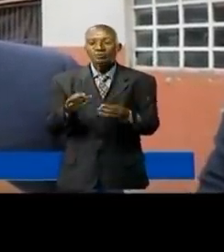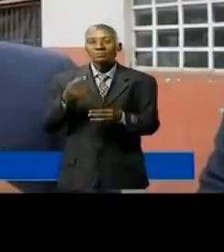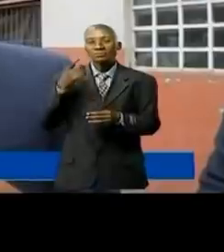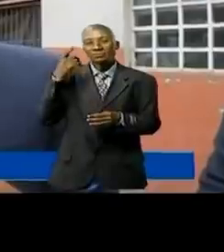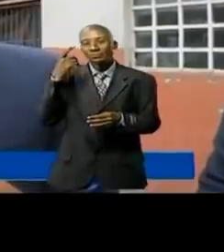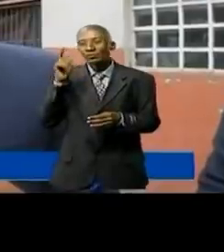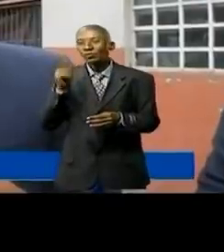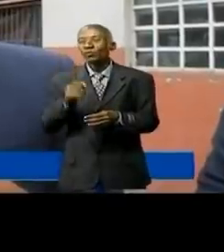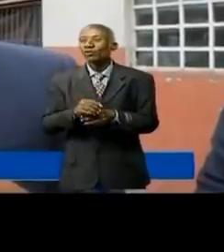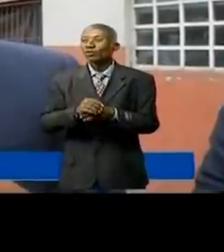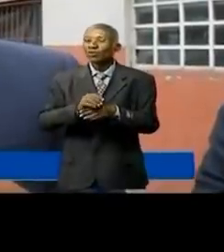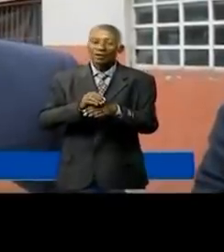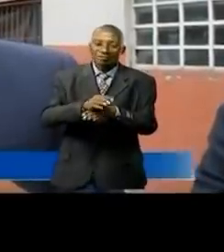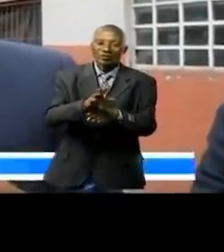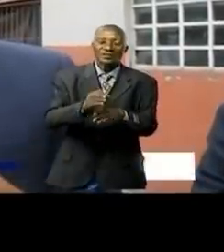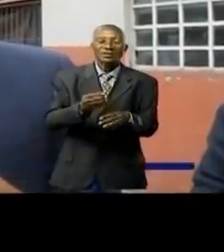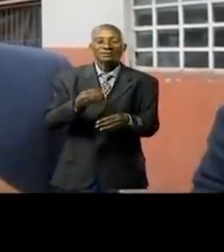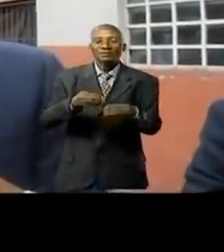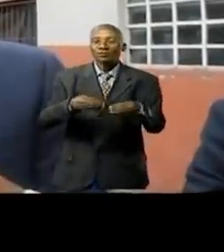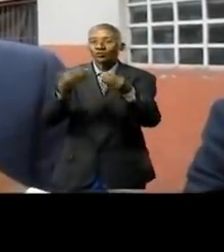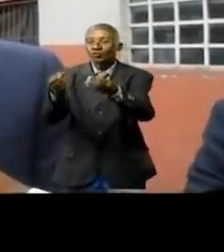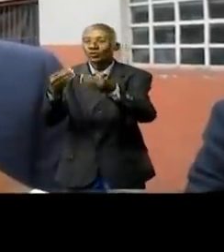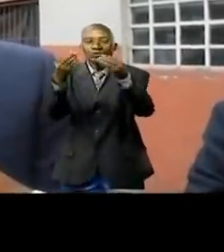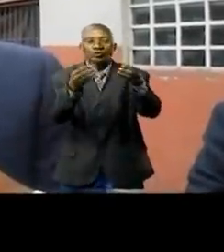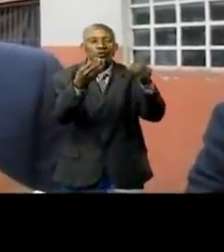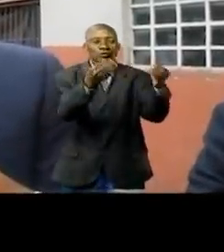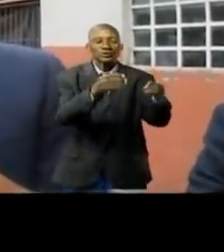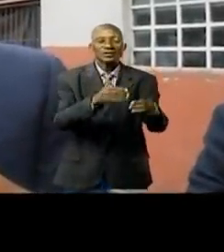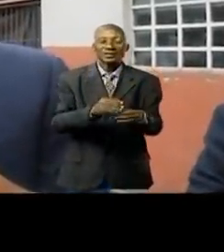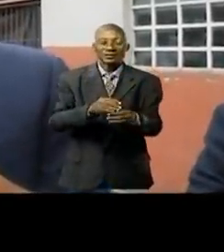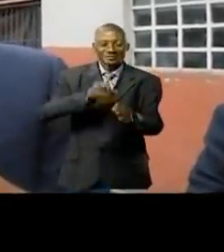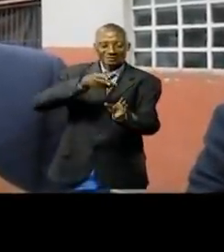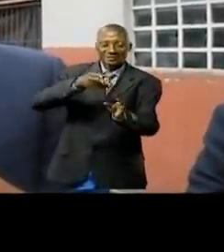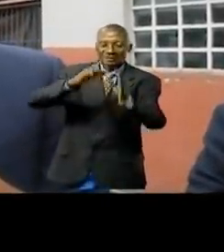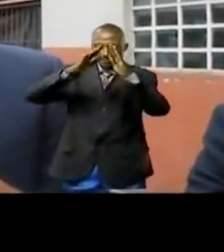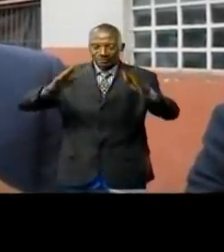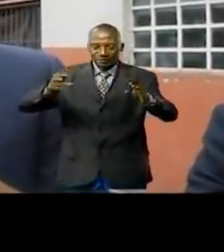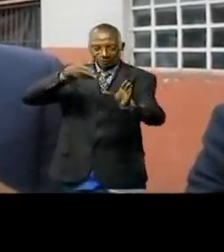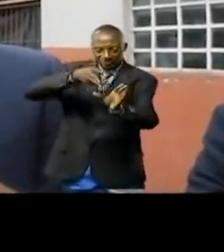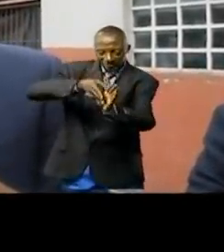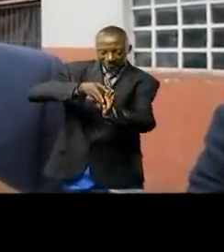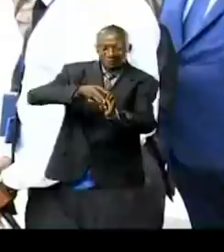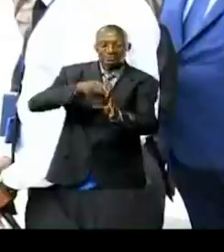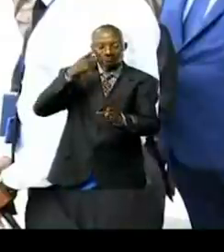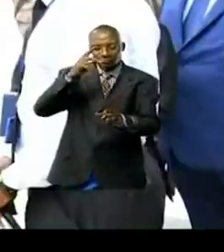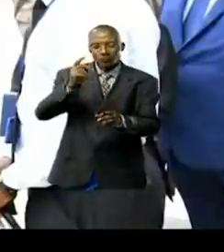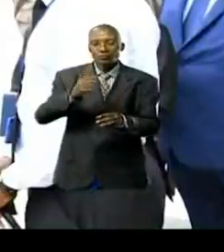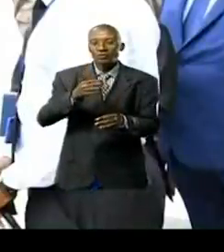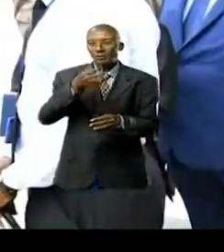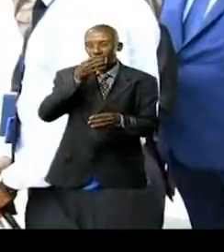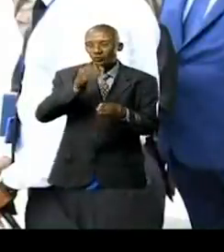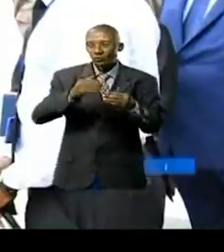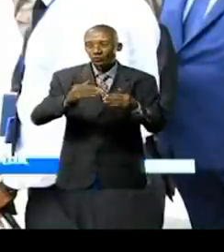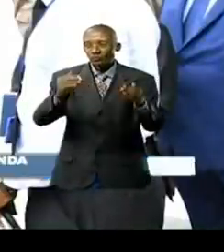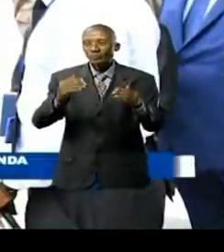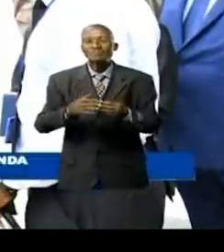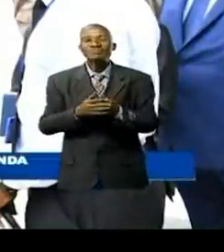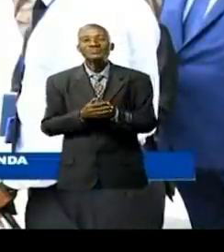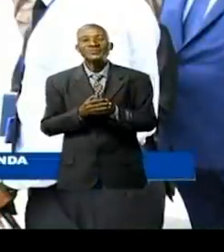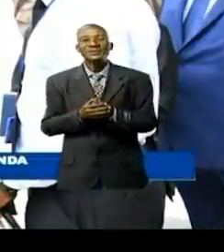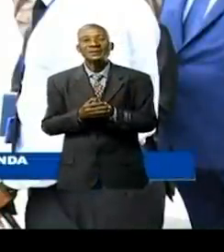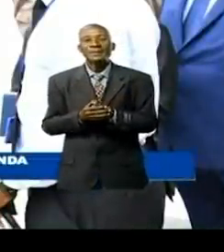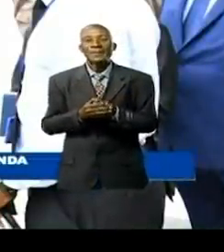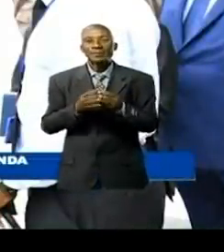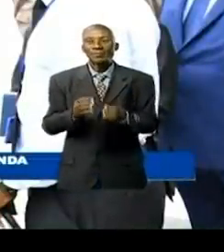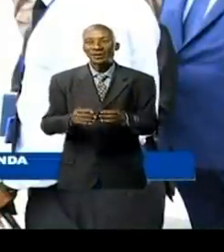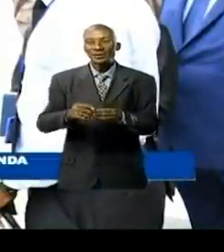et les produits dans nos stations Total Énergie. Nous rassurons les populations de ne pas s'inquiéter de ce point de vue-là, absolument. Ici est tout de même de rappeler que